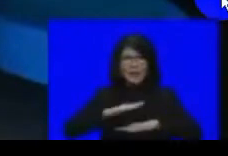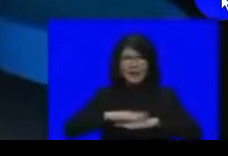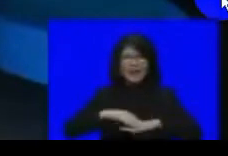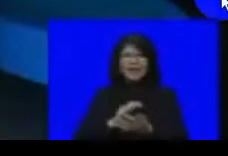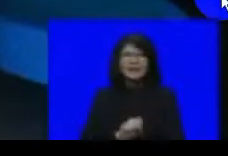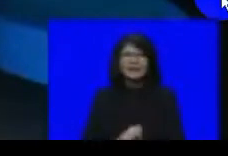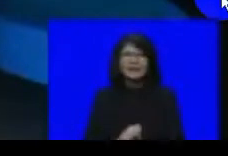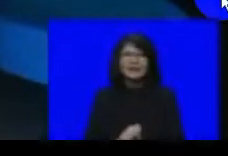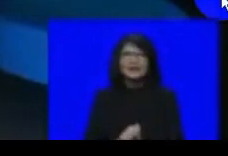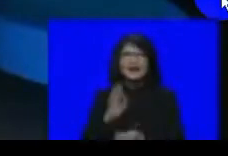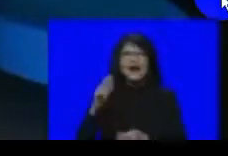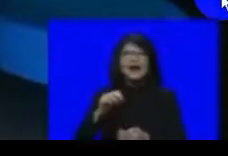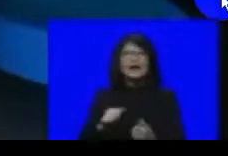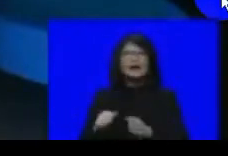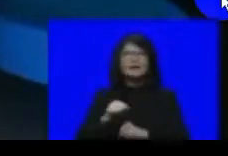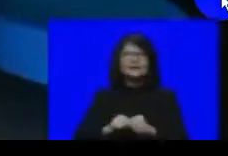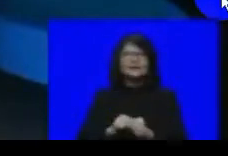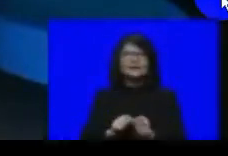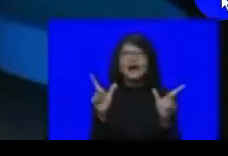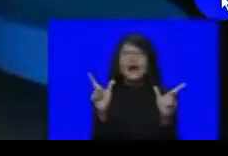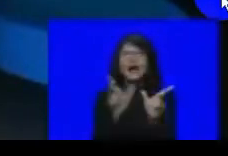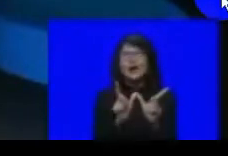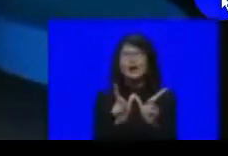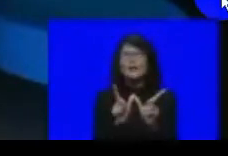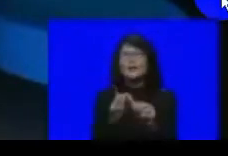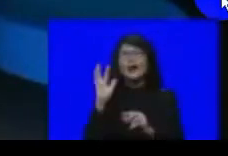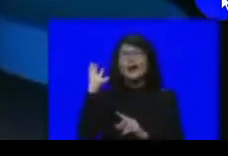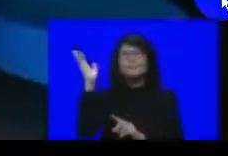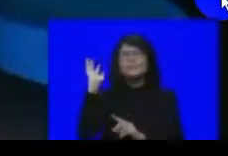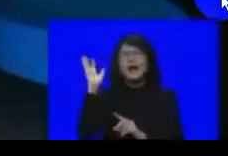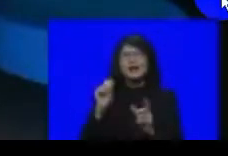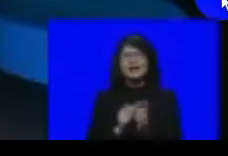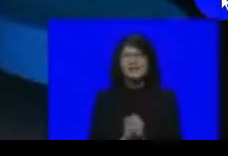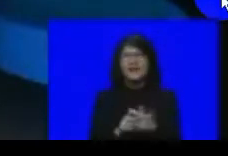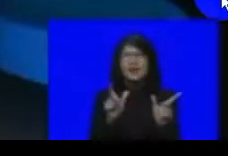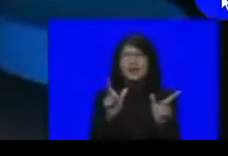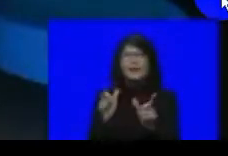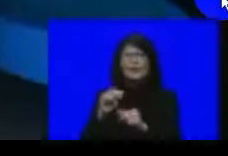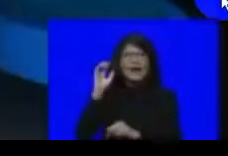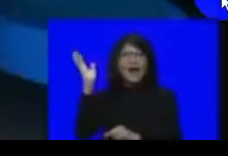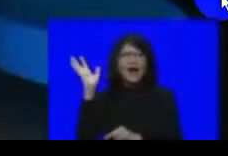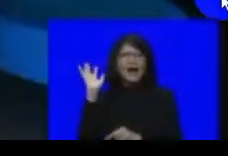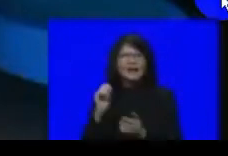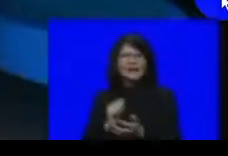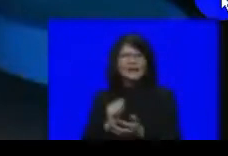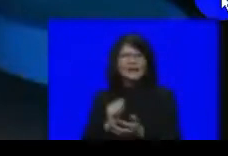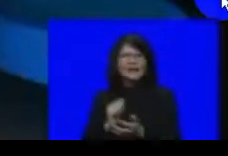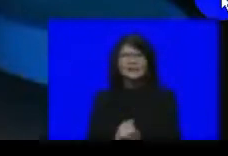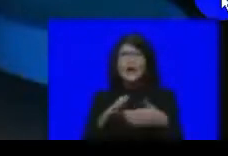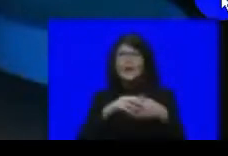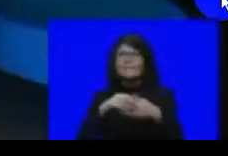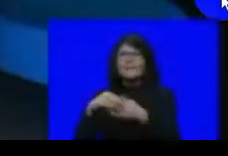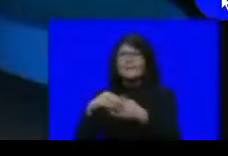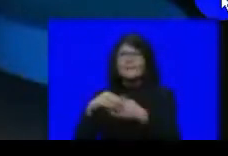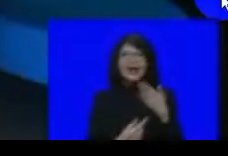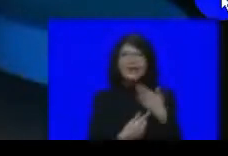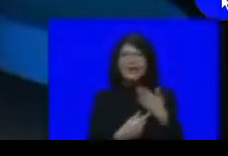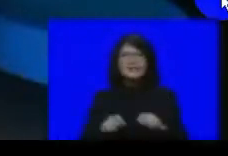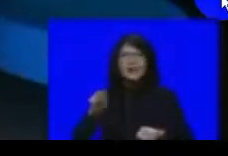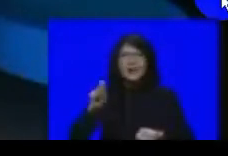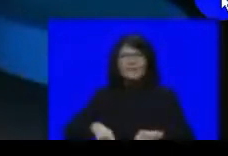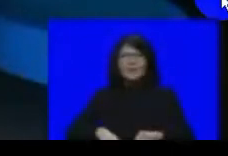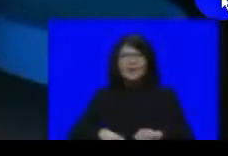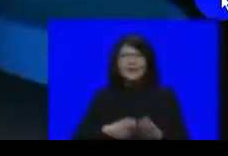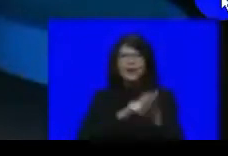dan Kebudayaan akan menyelenggarakan webinar. Nah, ini penting, boleh dicatat ini tanggalnya. Webinar bimbingan teknis penggunaan